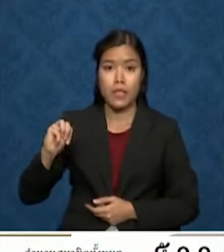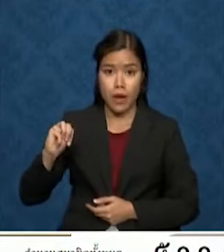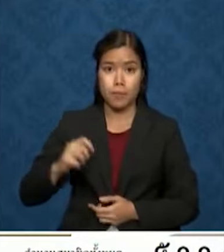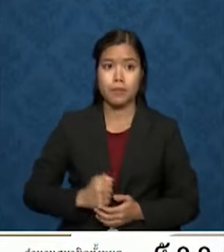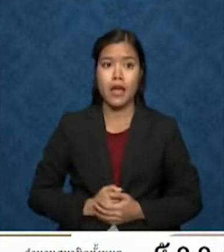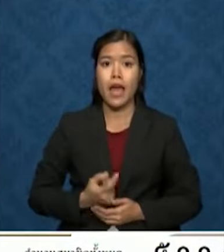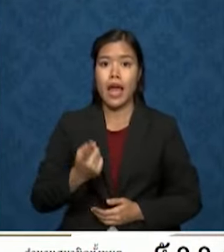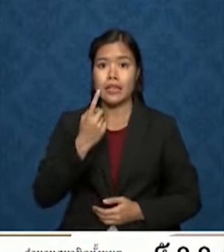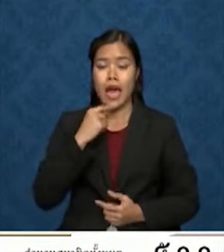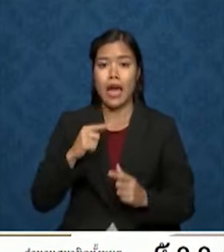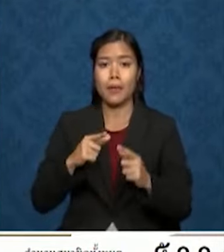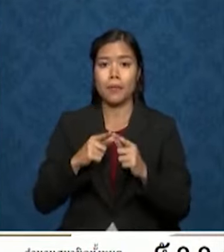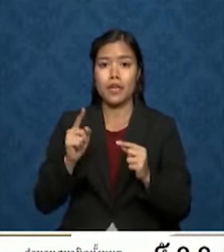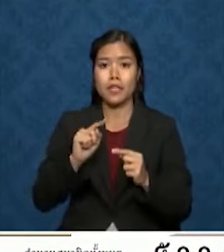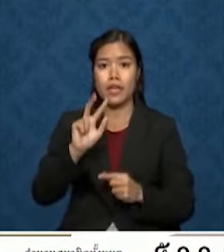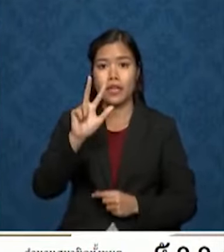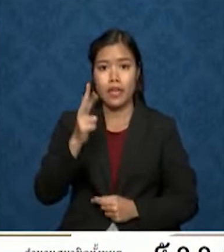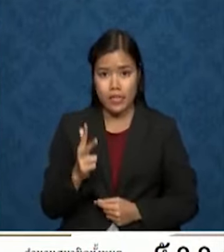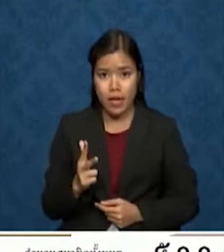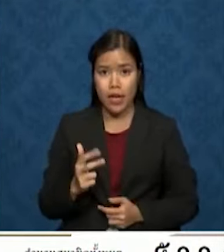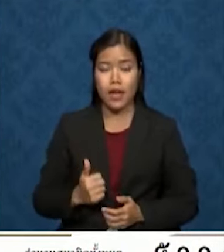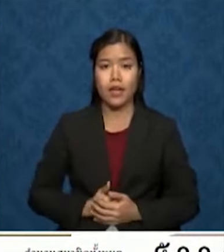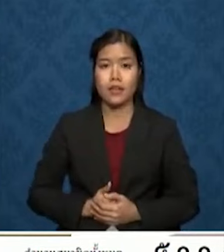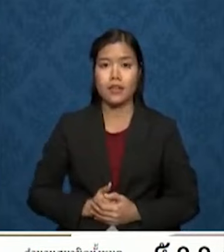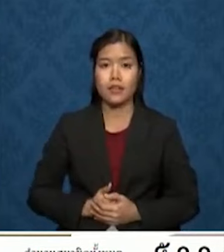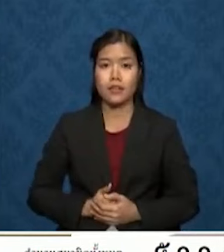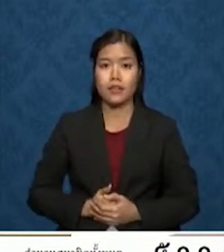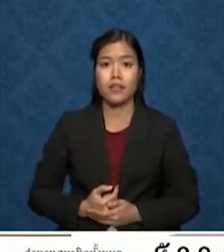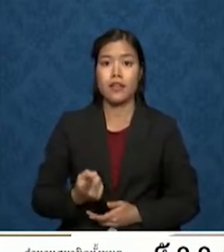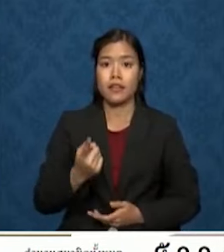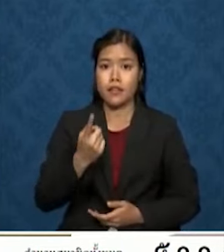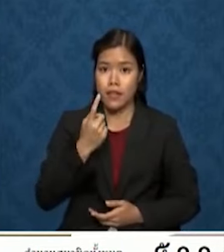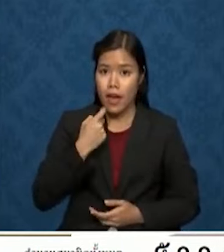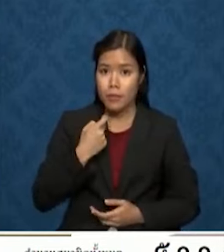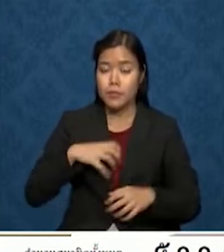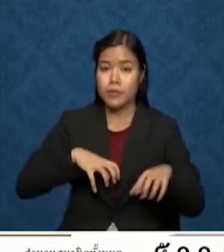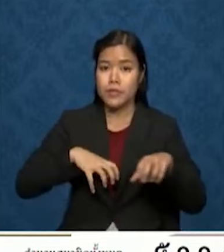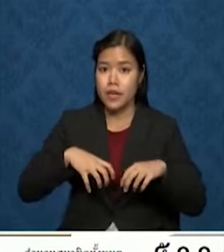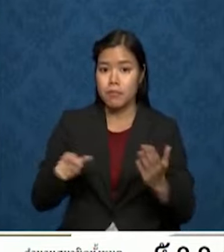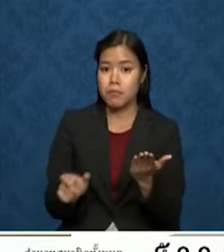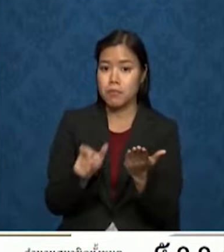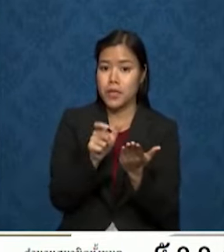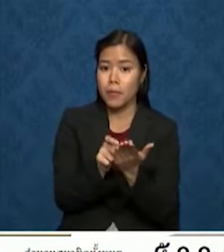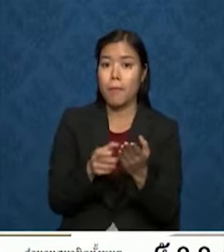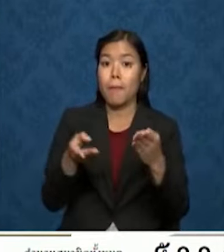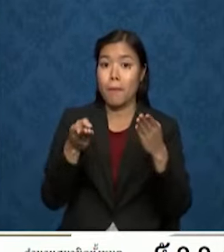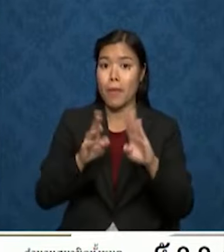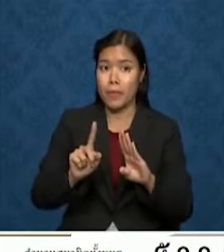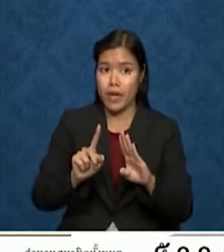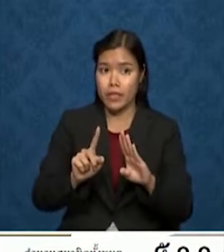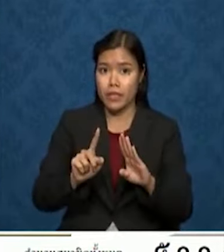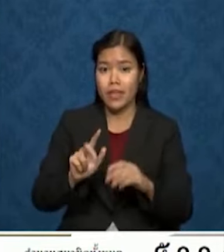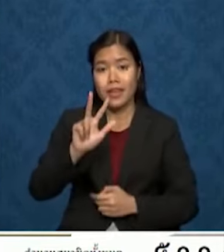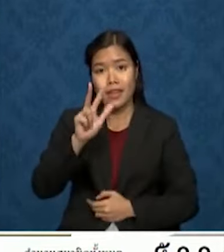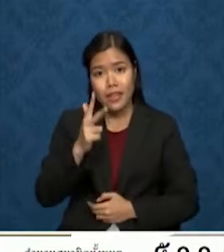กญชาถามวจะจดให้อยู่ในรแบบไหนให้ใช้เพื่อสนุ